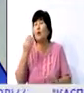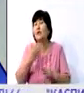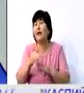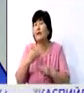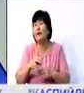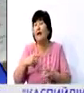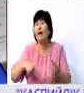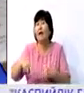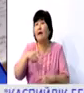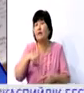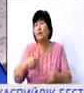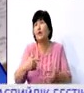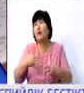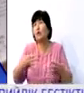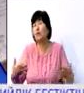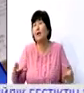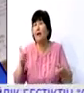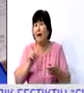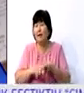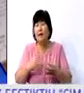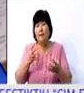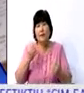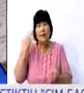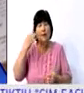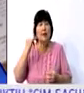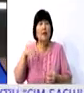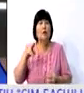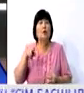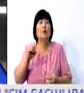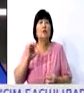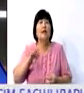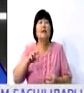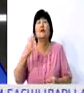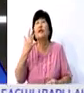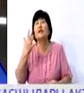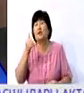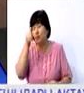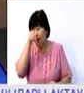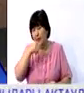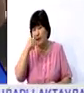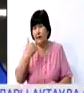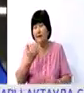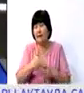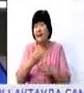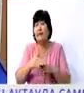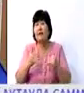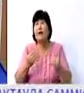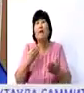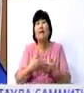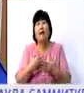саласындағы кәсіпорындардың бұйымдарына қатысты. Мұнан кейінгі мақсат индустрияландырудың екінші бес жылдығы аясында жаңа салаларды дамыту.